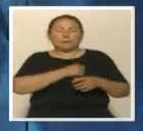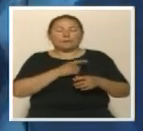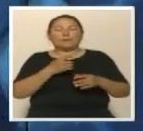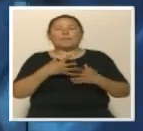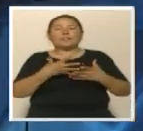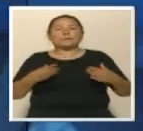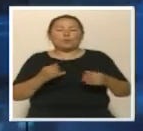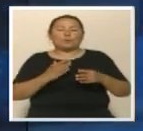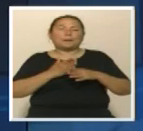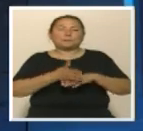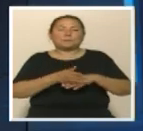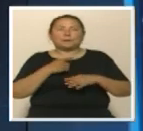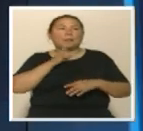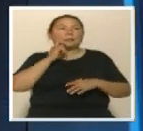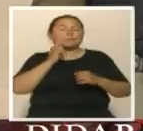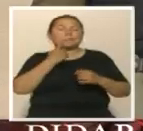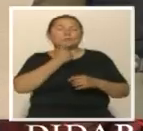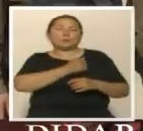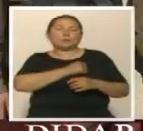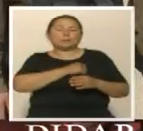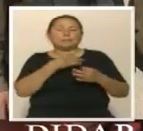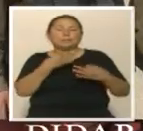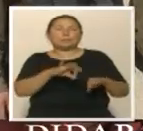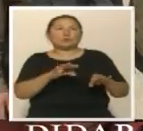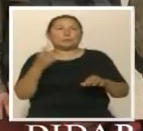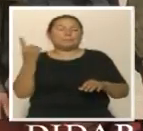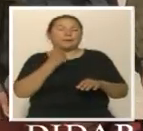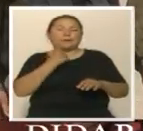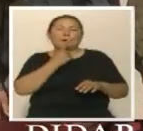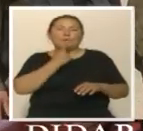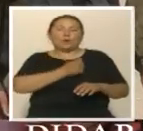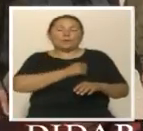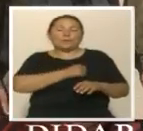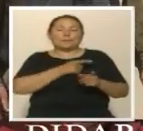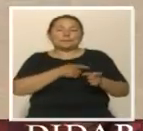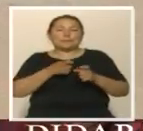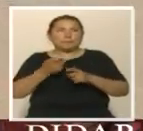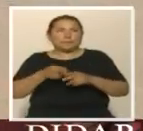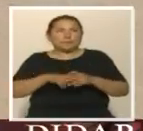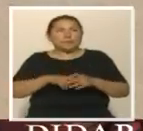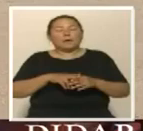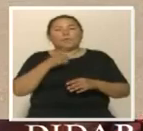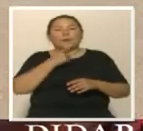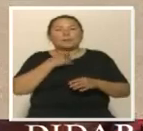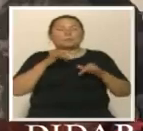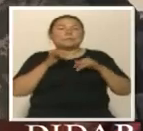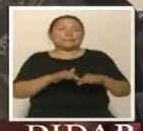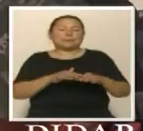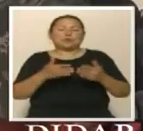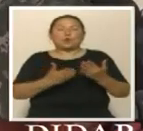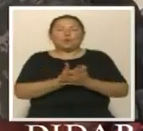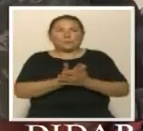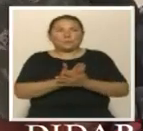для прохождения воинской службы молодые солдаты были допущены на первые боевые стрельбы. Стоит отметить, что военному делу